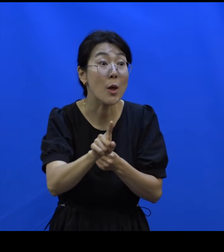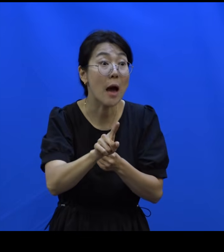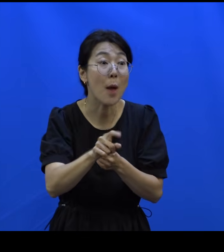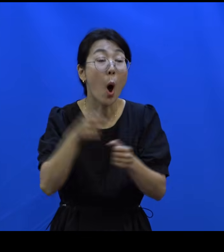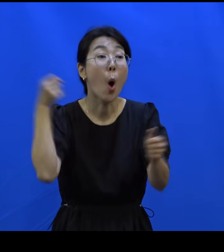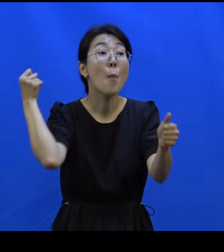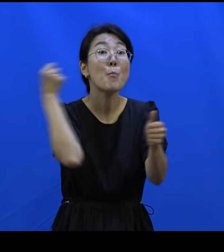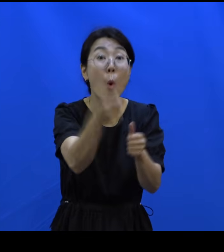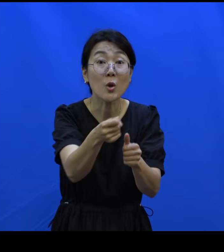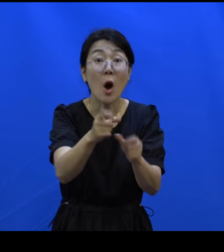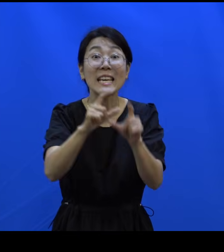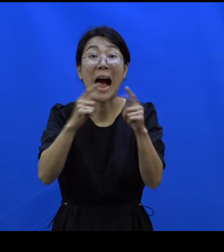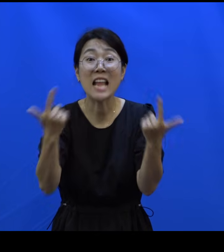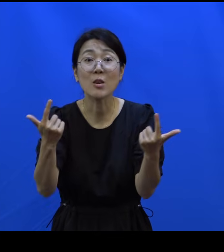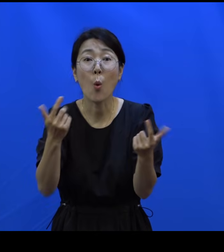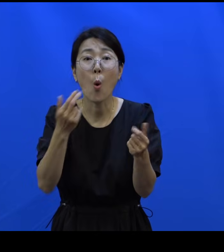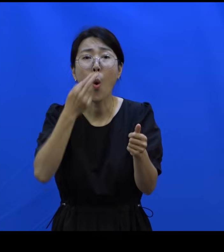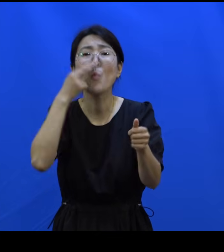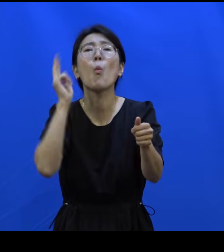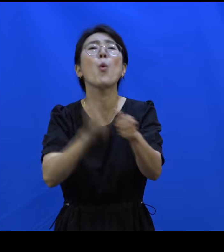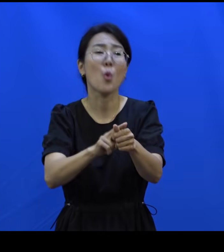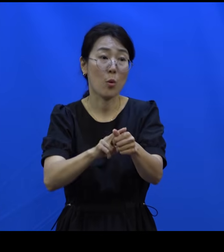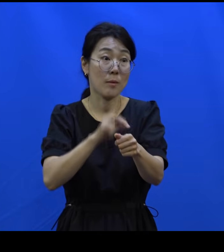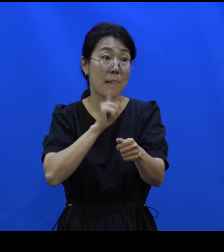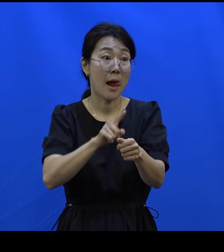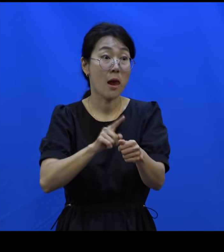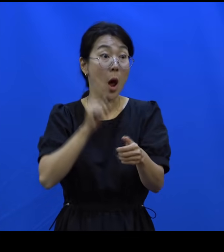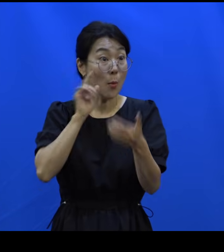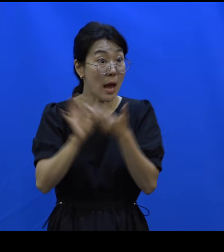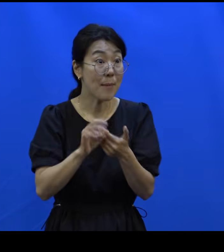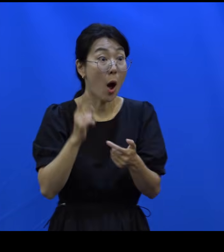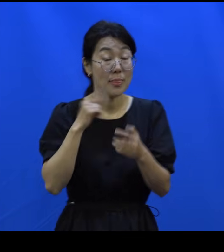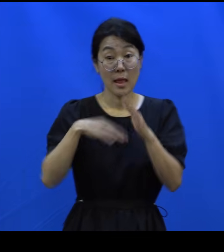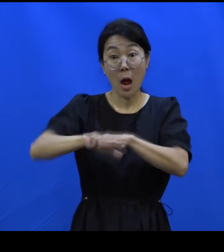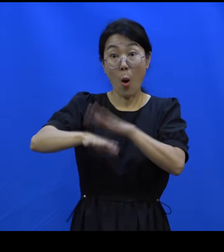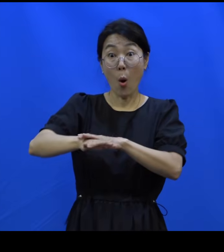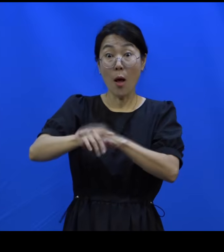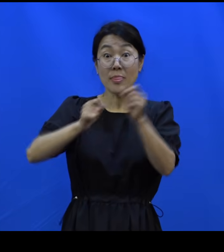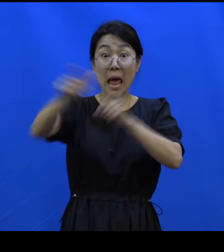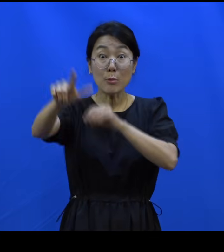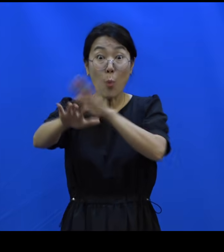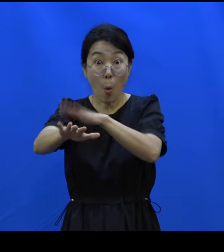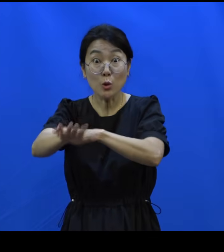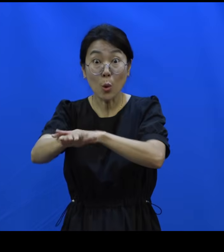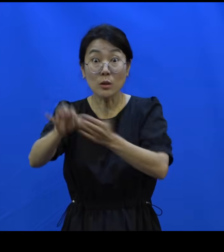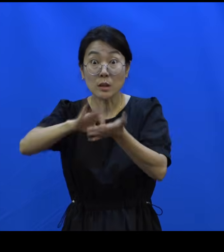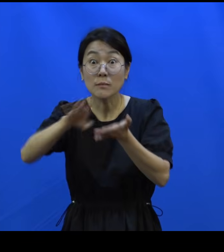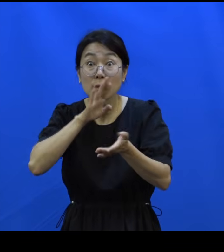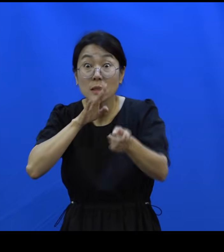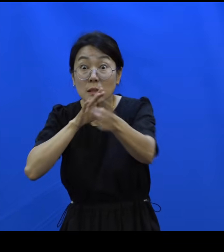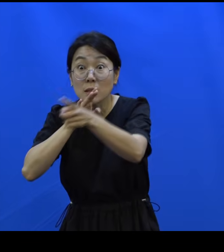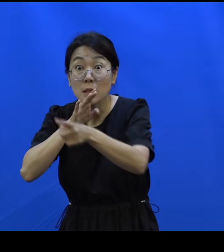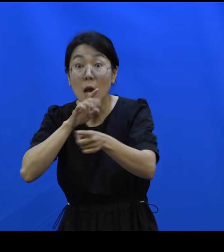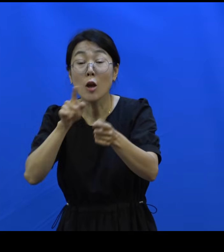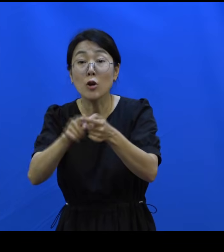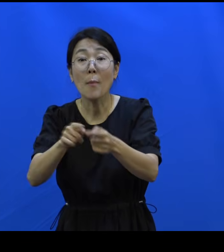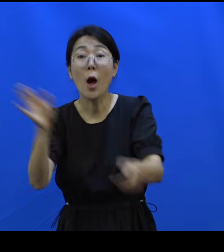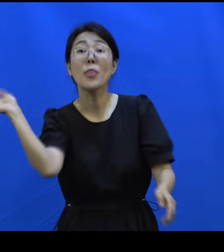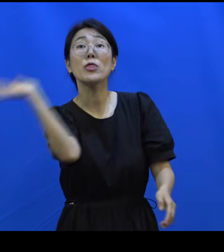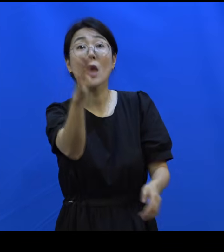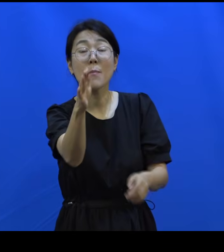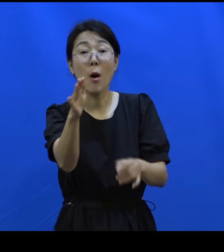사람들이 오른손잡이라고 한다면, 가정하면 오른손잡이가 때렸으면 왼밤을 맞아야 돼요. 그죠? 그죠?